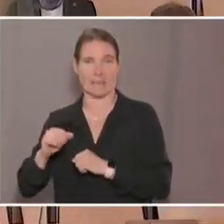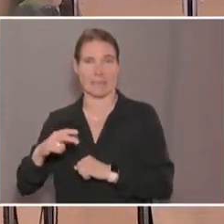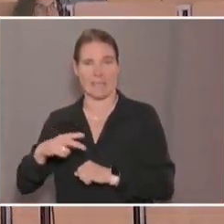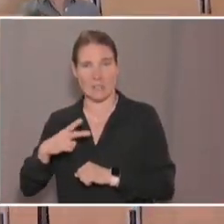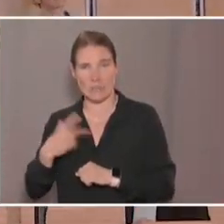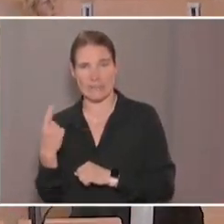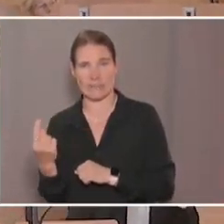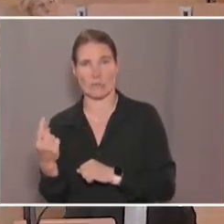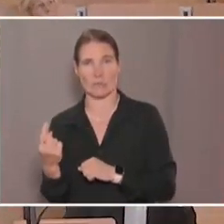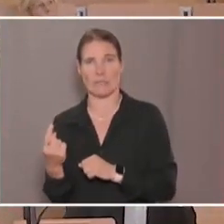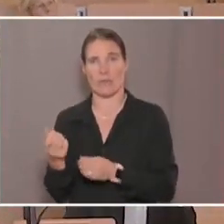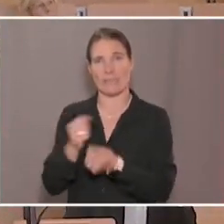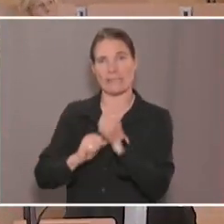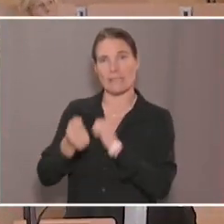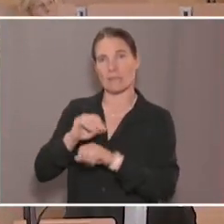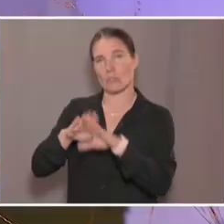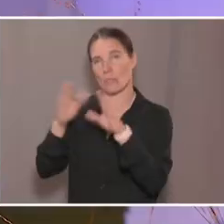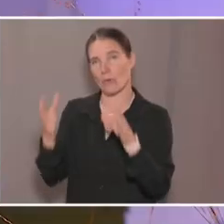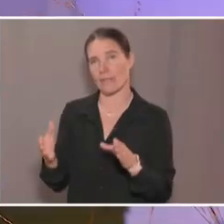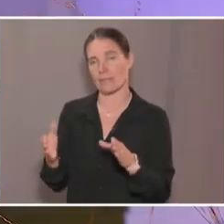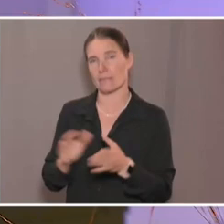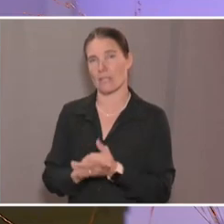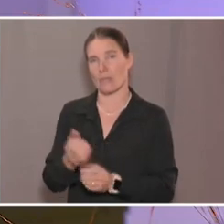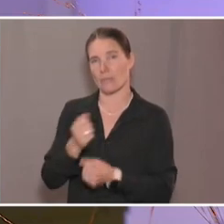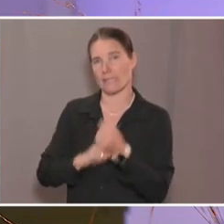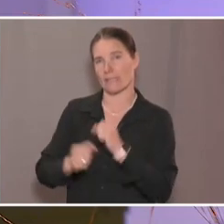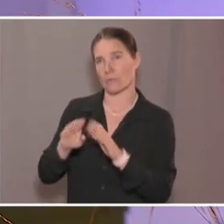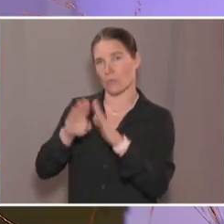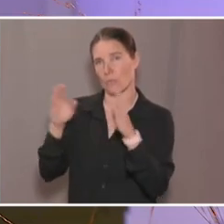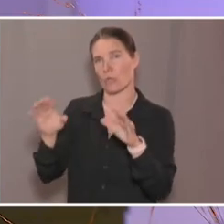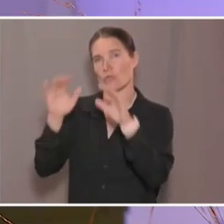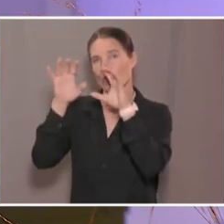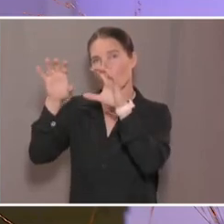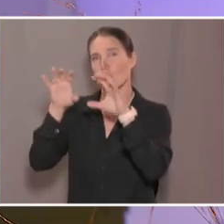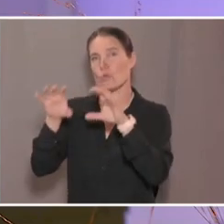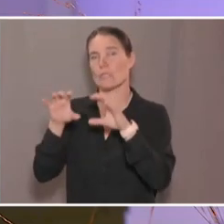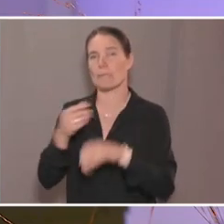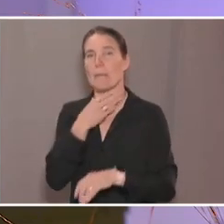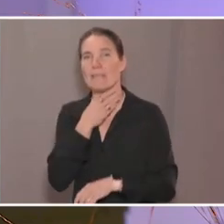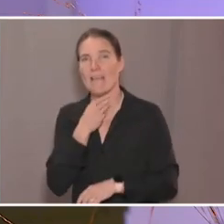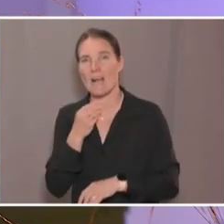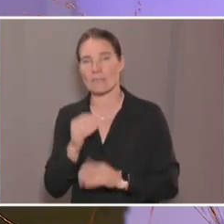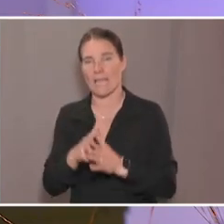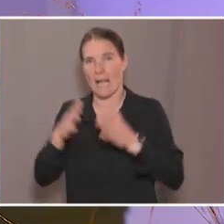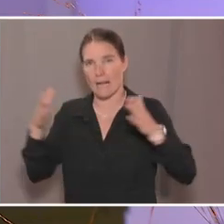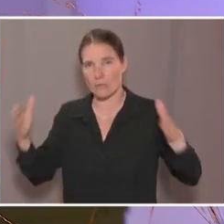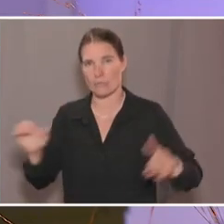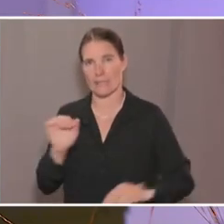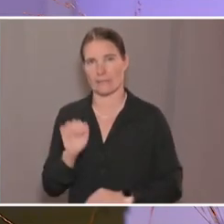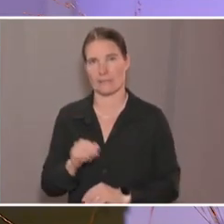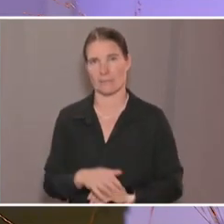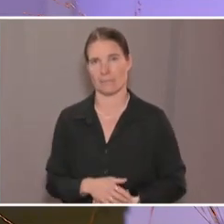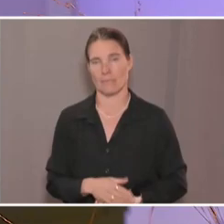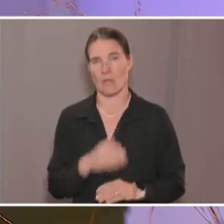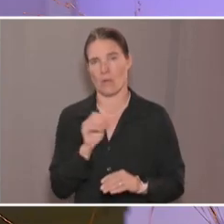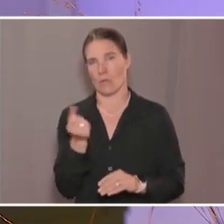weil wir ein flexibles Gebäude haben, eine flexible Gebäudestruktur, die sich bei Bedarf ausweiten kann. Das haben wir sehr schön auf den Bildern